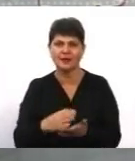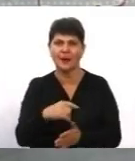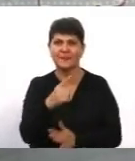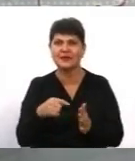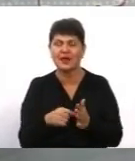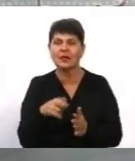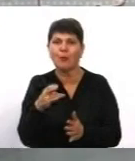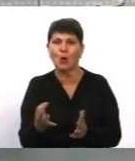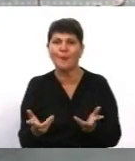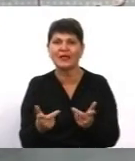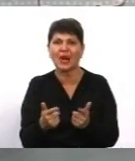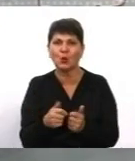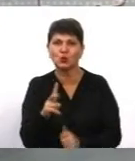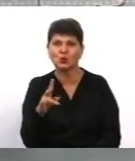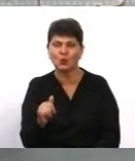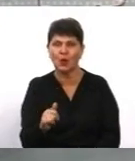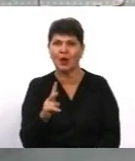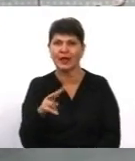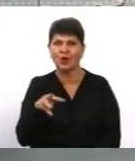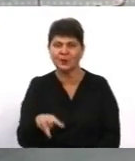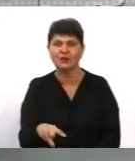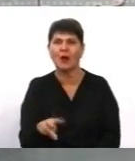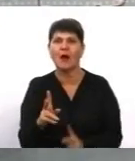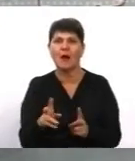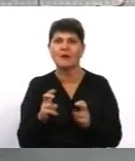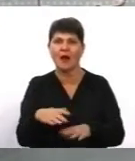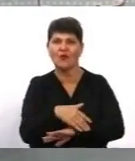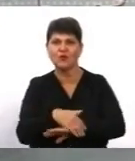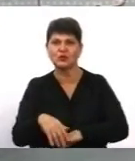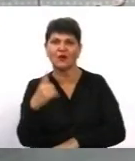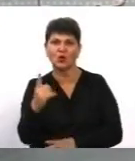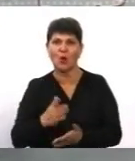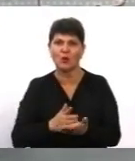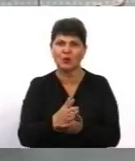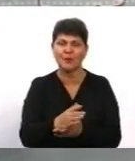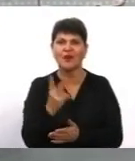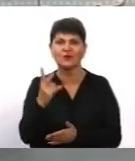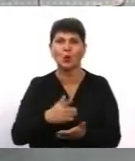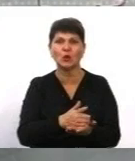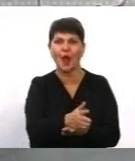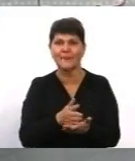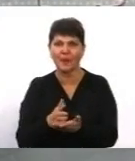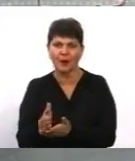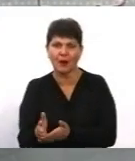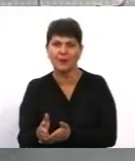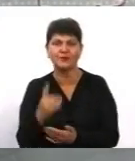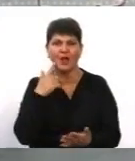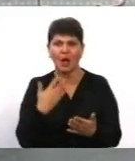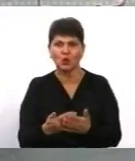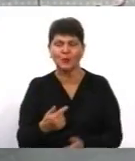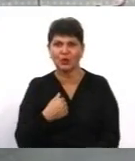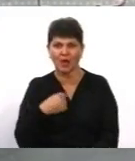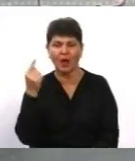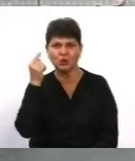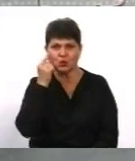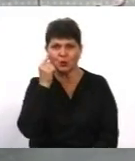саме кілометражу, як рахуються в одному напрямку, в двох напрямках. Ну, тобто, я думаю, що мірятись